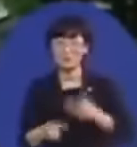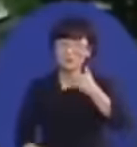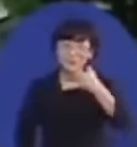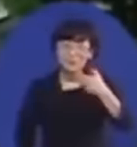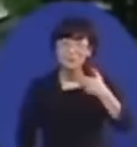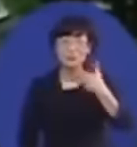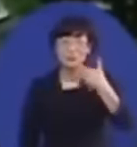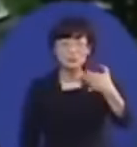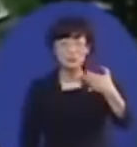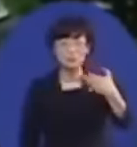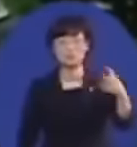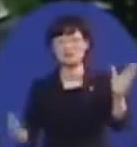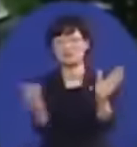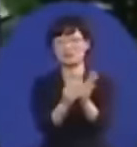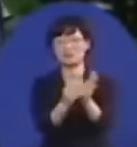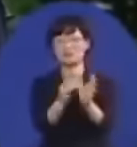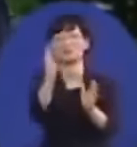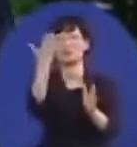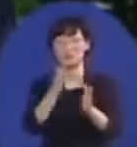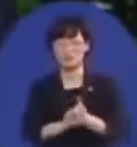70년, 80년이면 끝나는 것입니다.